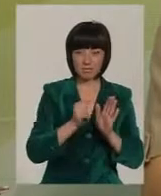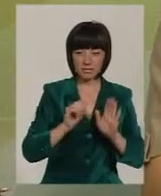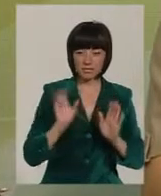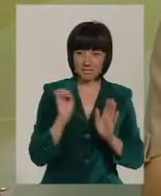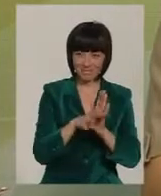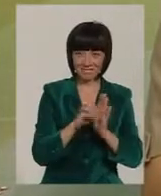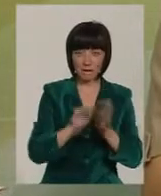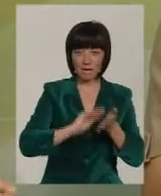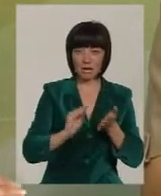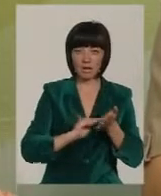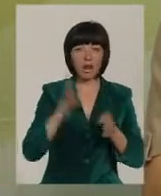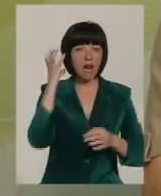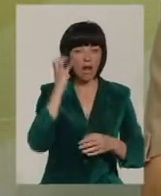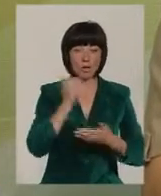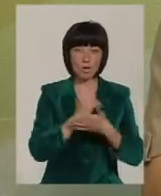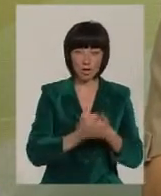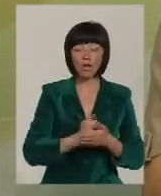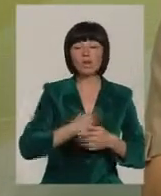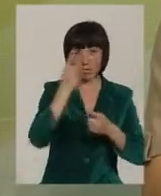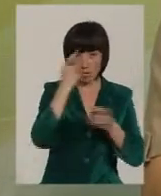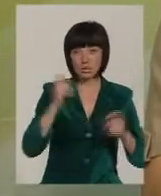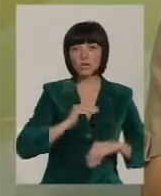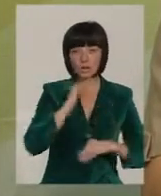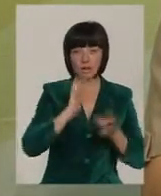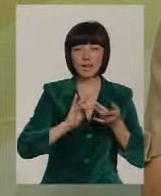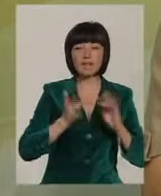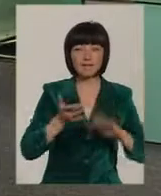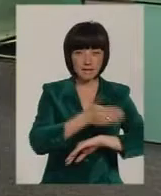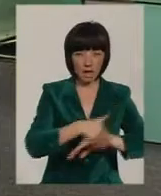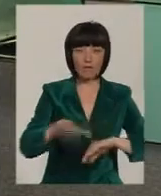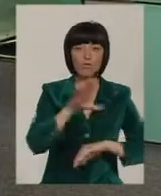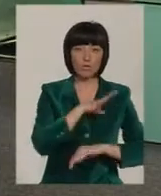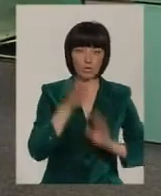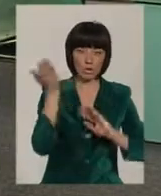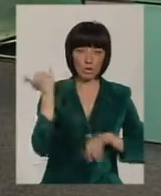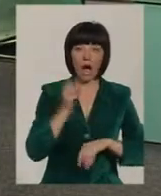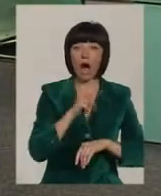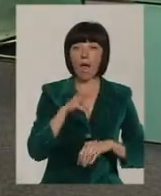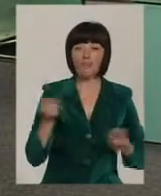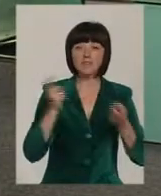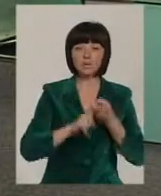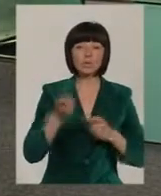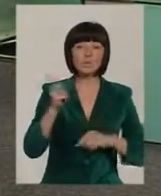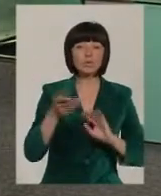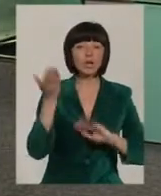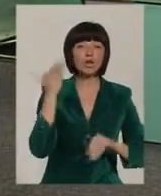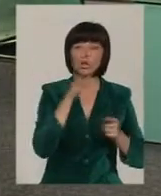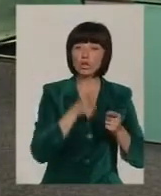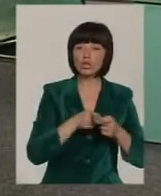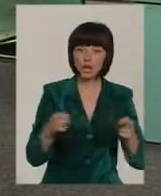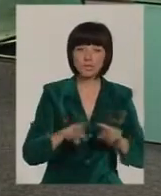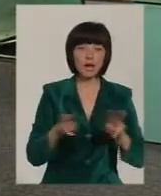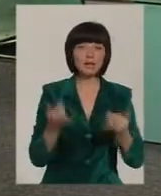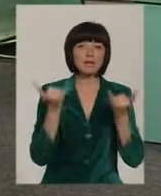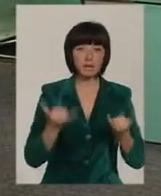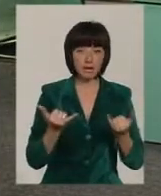і радіопередачі було. Тобто інформація пішла достатньо. І на сайті теж, до речі, тоді було це. Але в зв'язку з тим, що на той час, який на